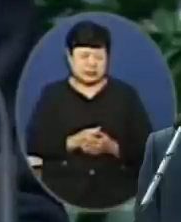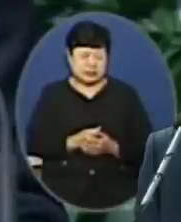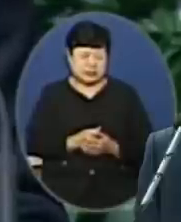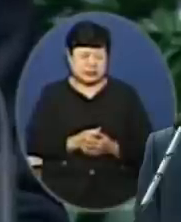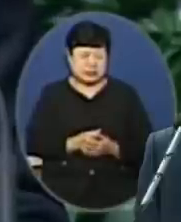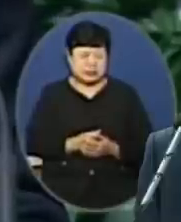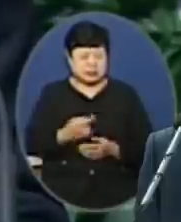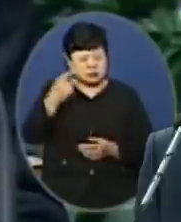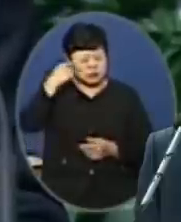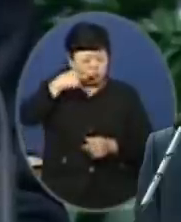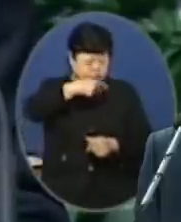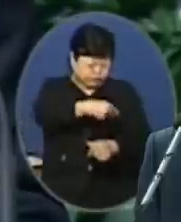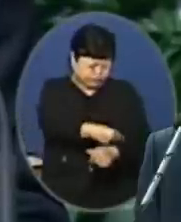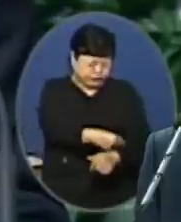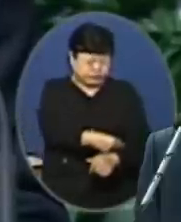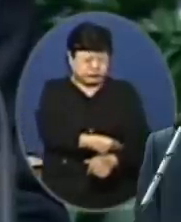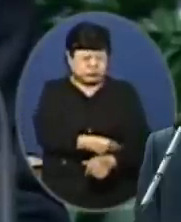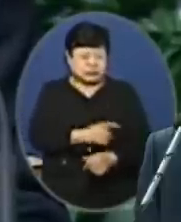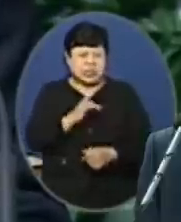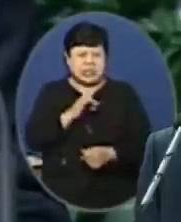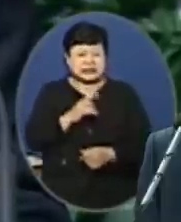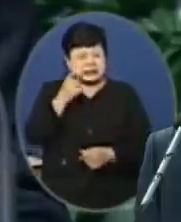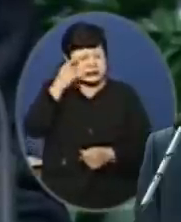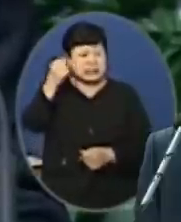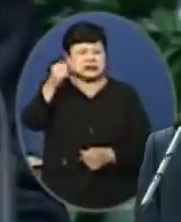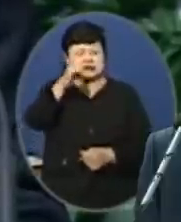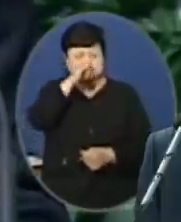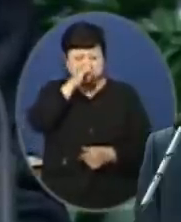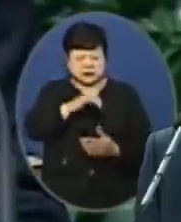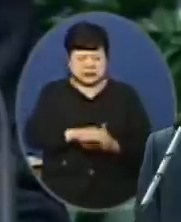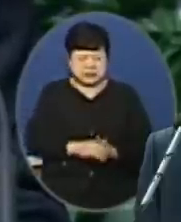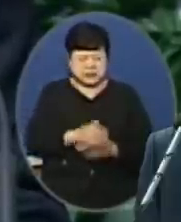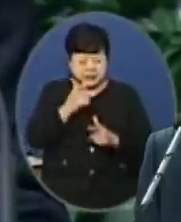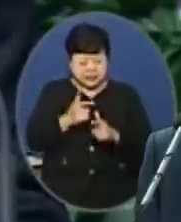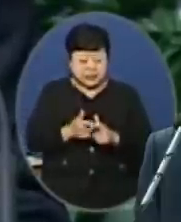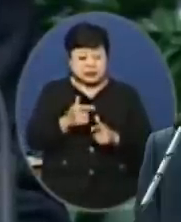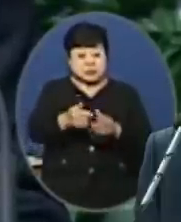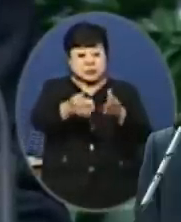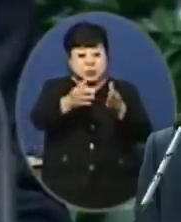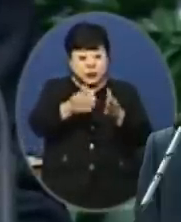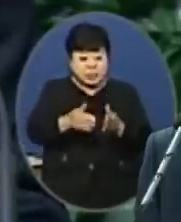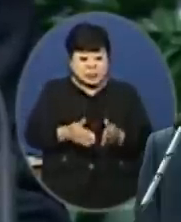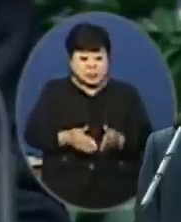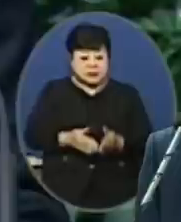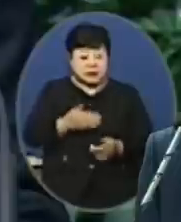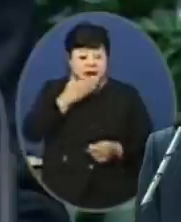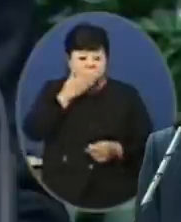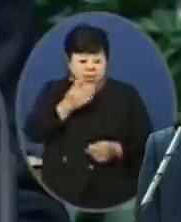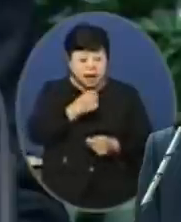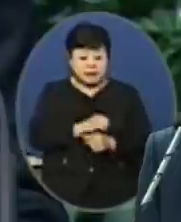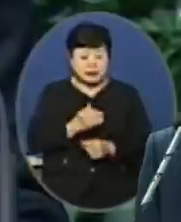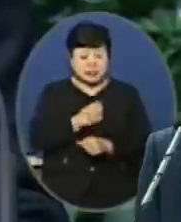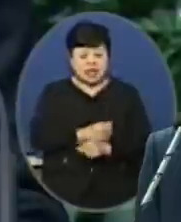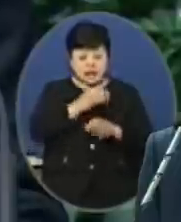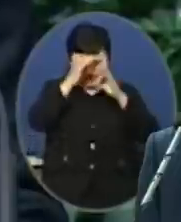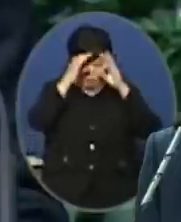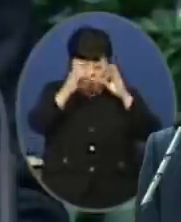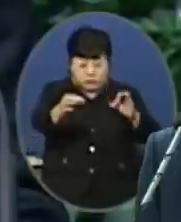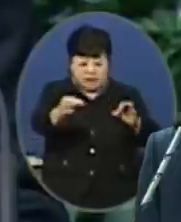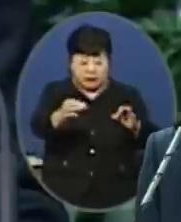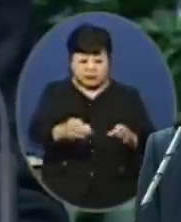세뇌가 되어서 부정적이 딱 되어 있어요. 우리는 예수 그리스도를 통해서 할 수 있다 하면 된다